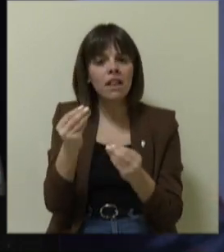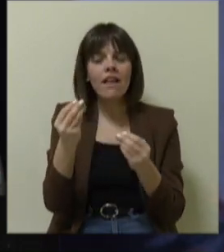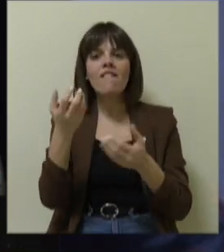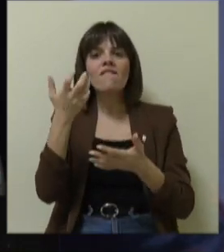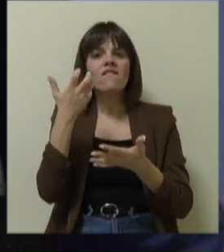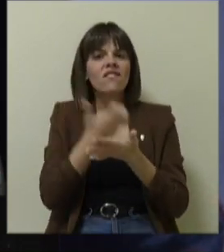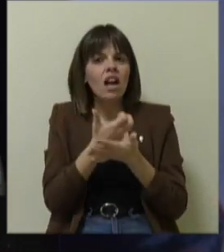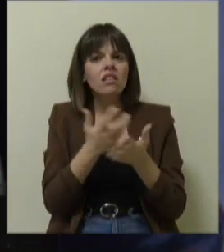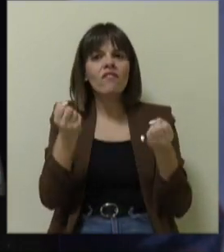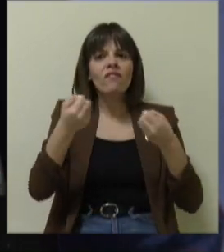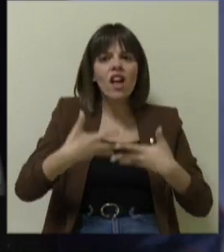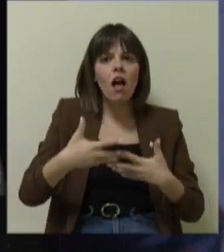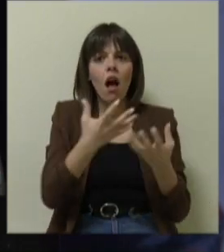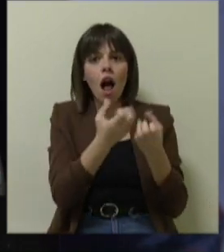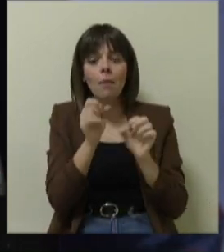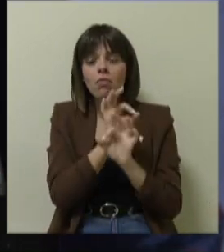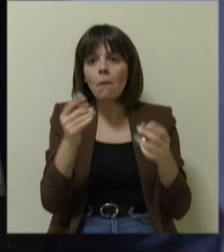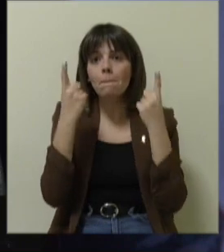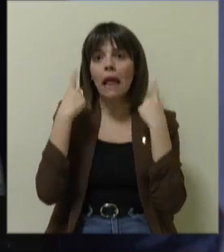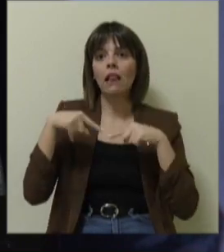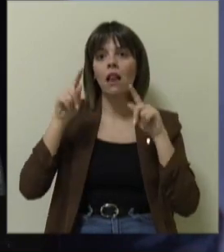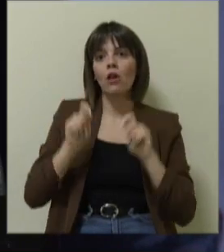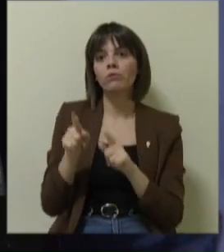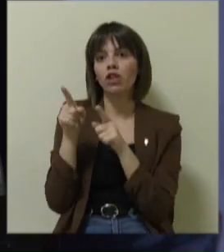alma noktasında tam yetkili kılacağız.